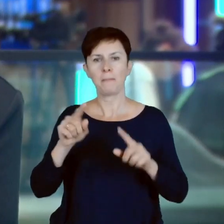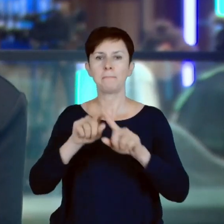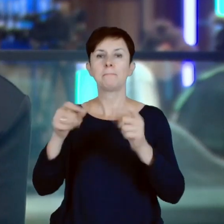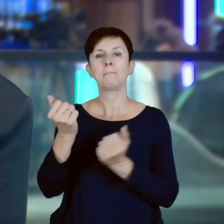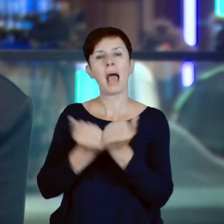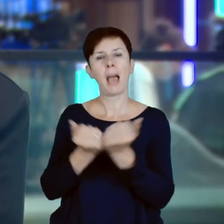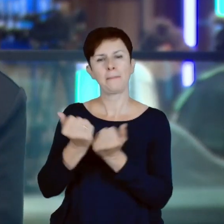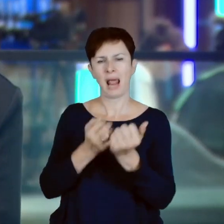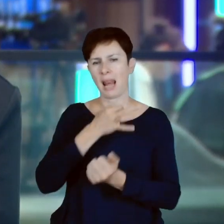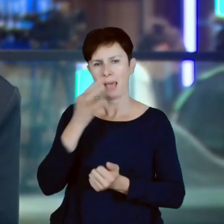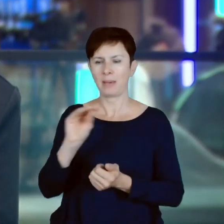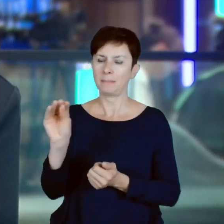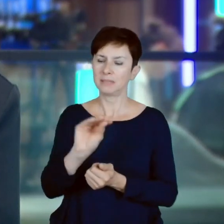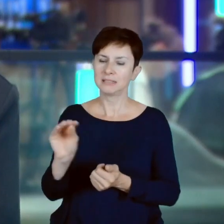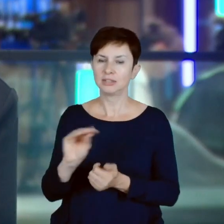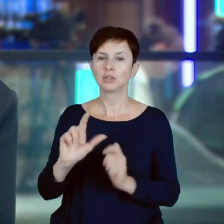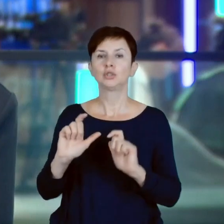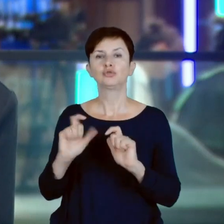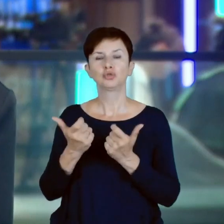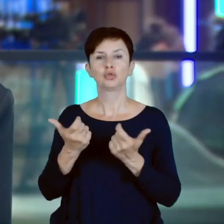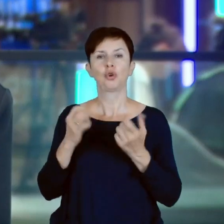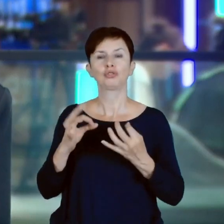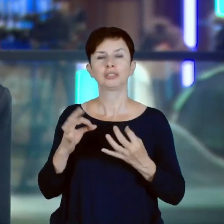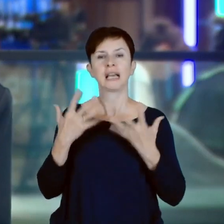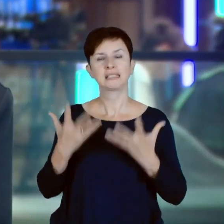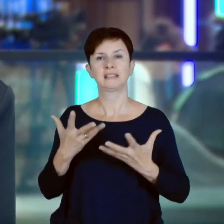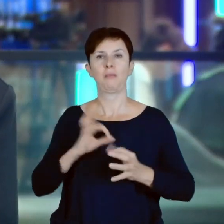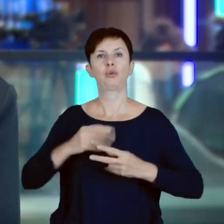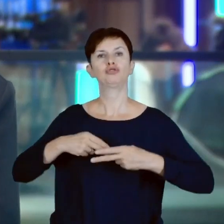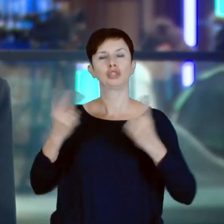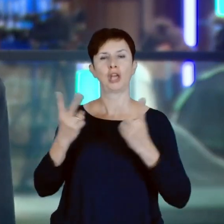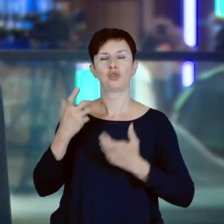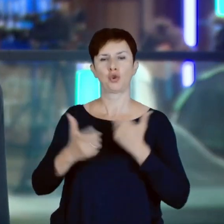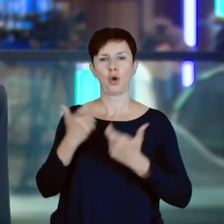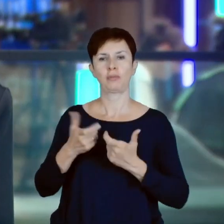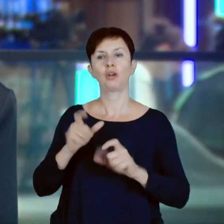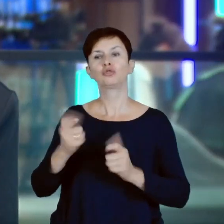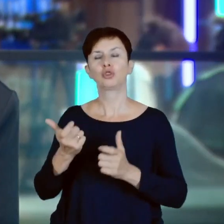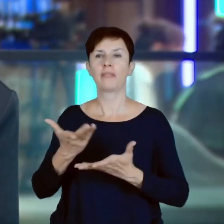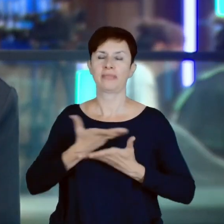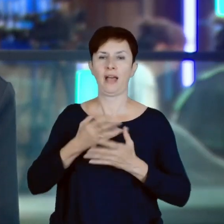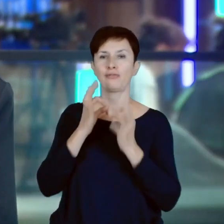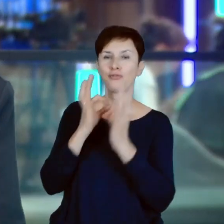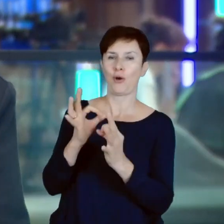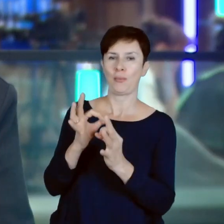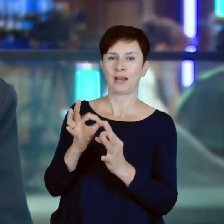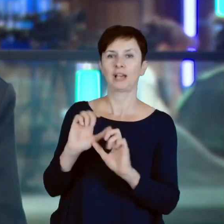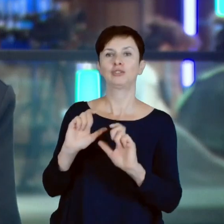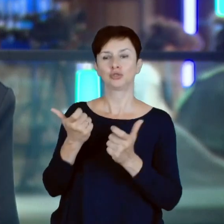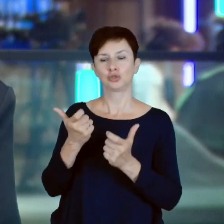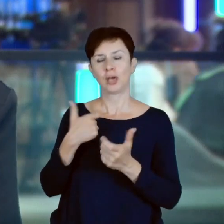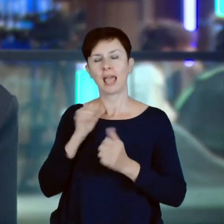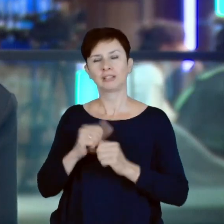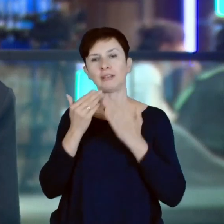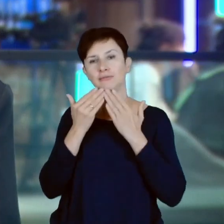dzisiaj swojego dnia osiągnąć, prawda, co uczyni twój dzień dobry, za co jesteś wdzięczny, prawda, te wszystkie rzeczy, które cię